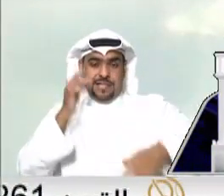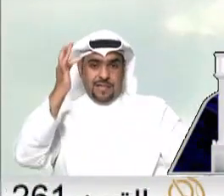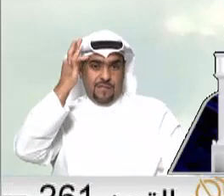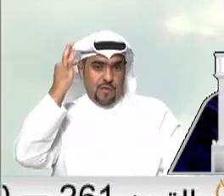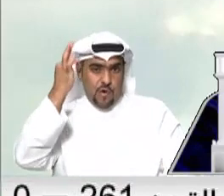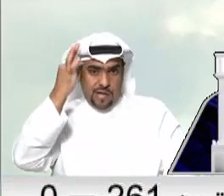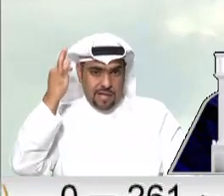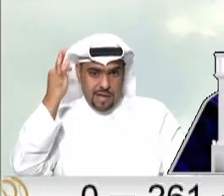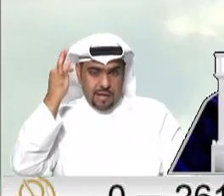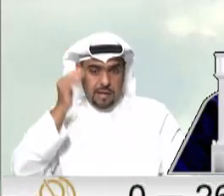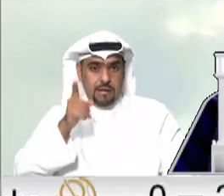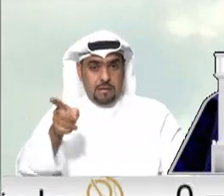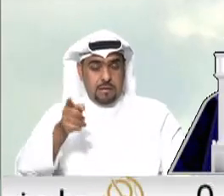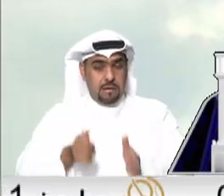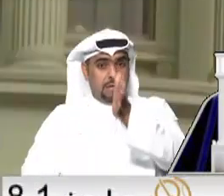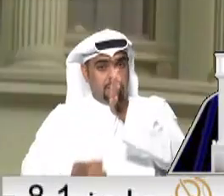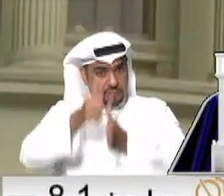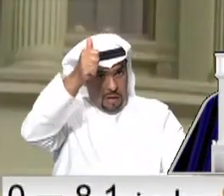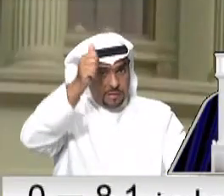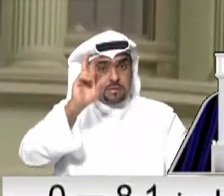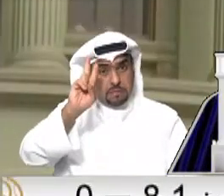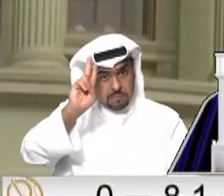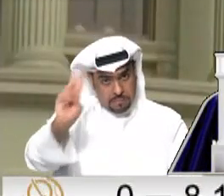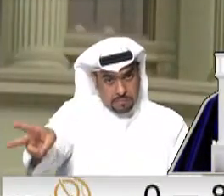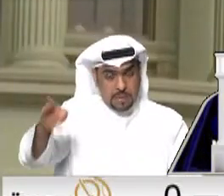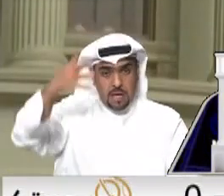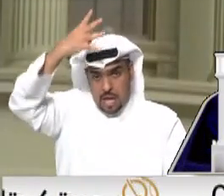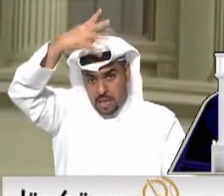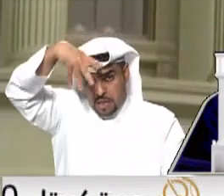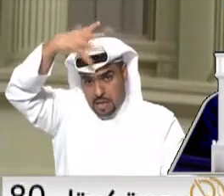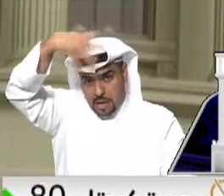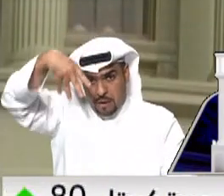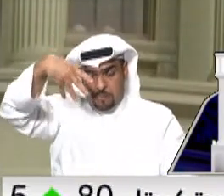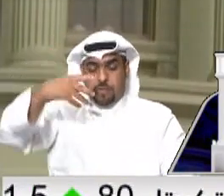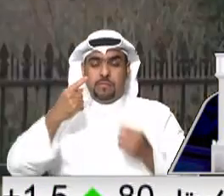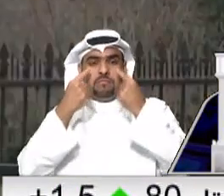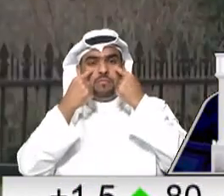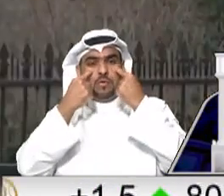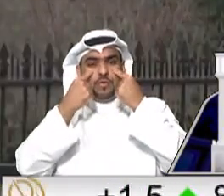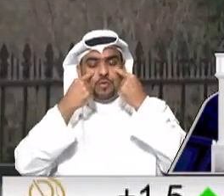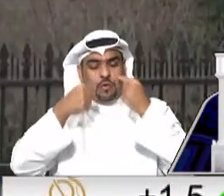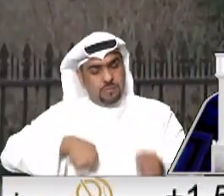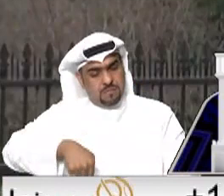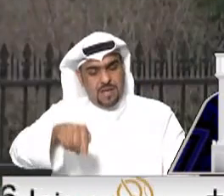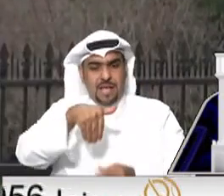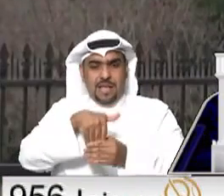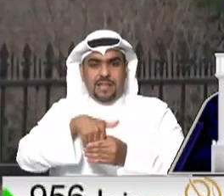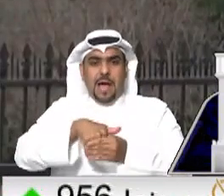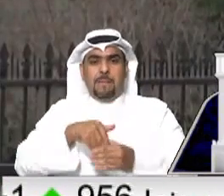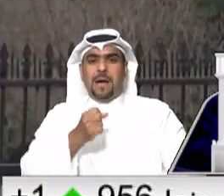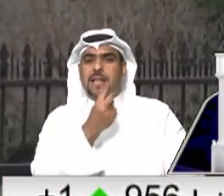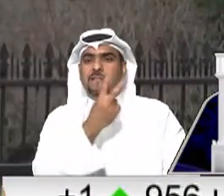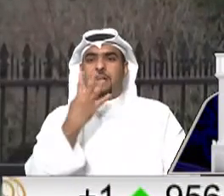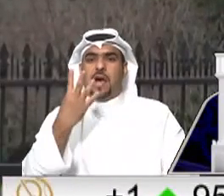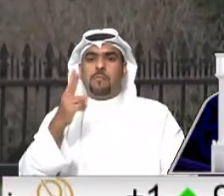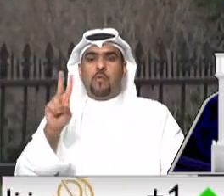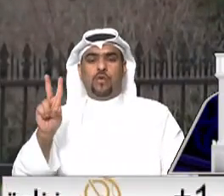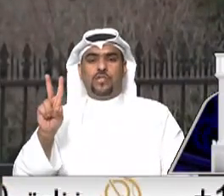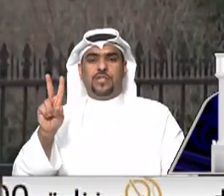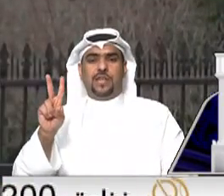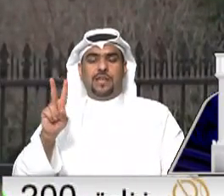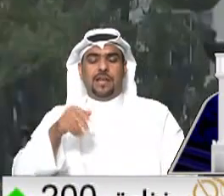قادرا على تجاوز ترامب والتغلب على التحدي الاول في السباق على ارفع منصب بالولايات المتحده